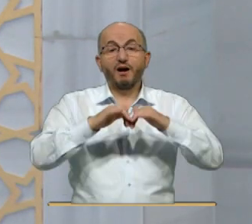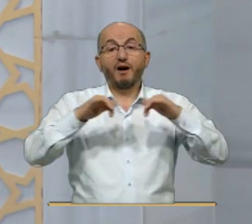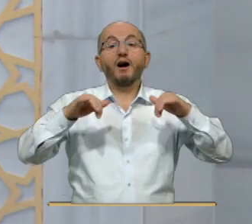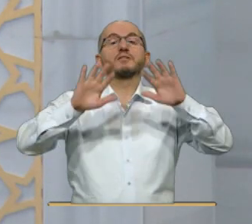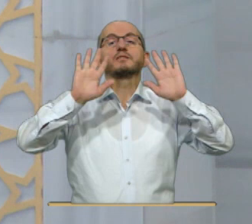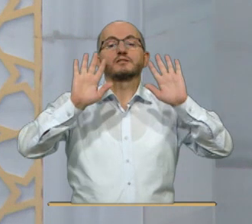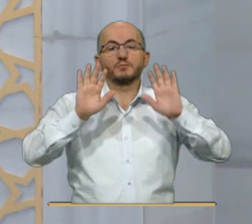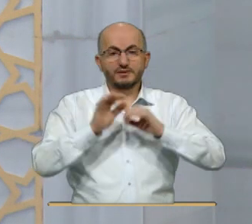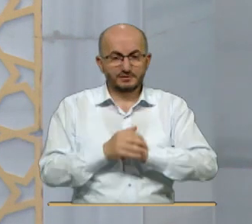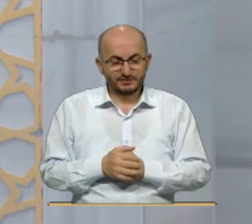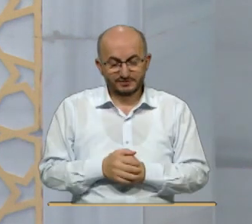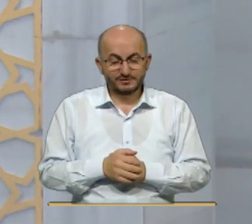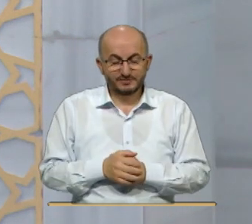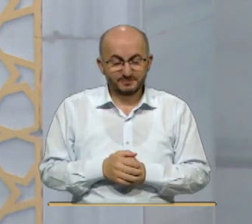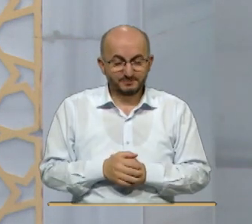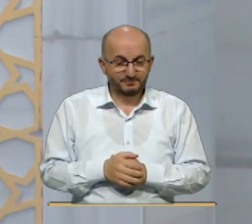ayırmasın.